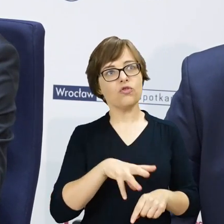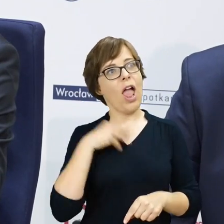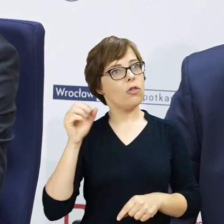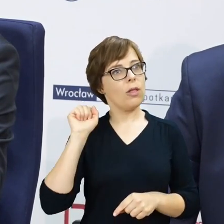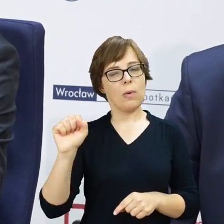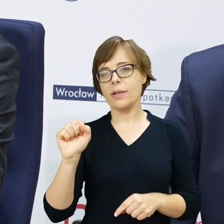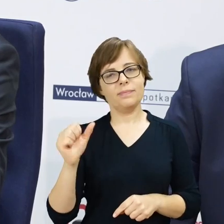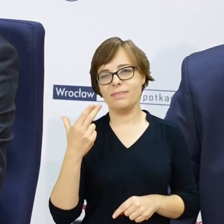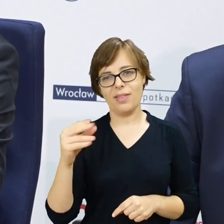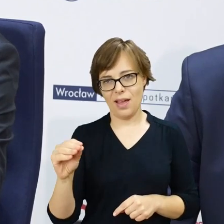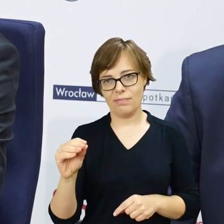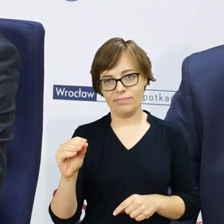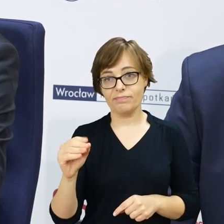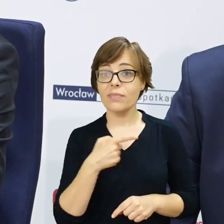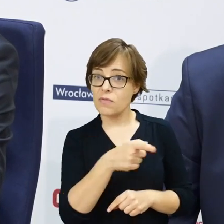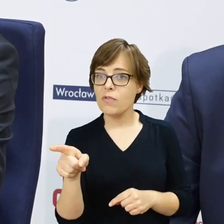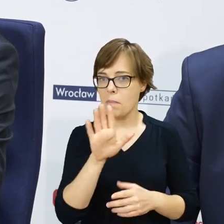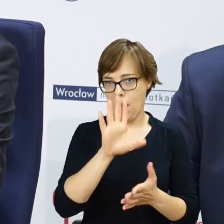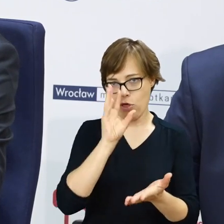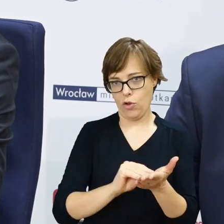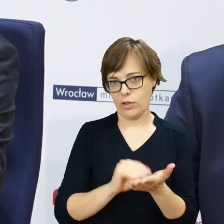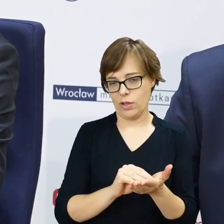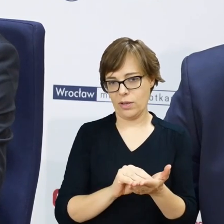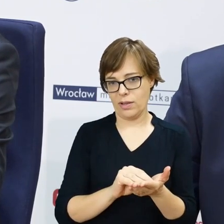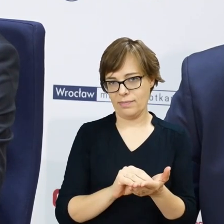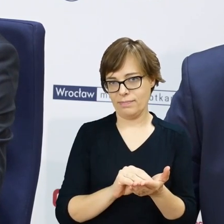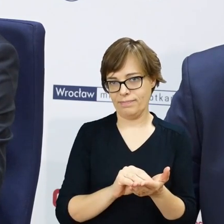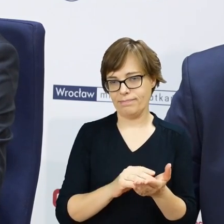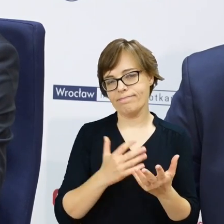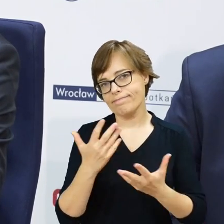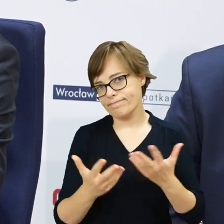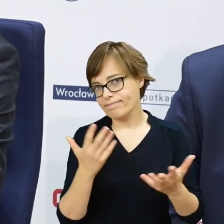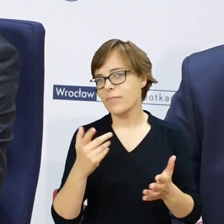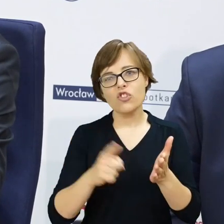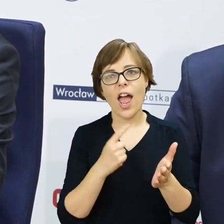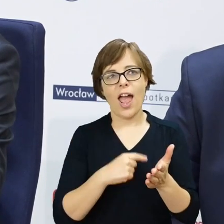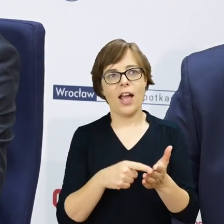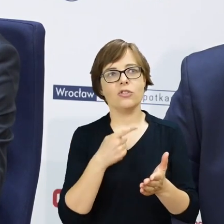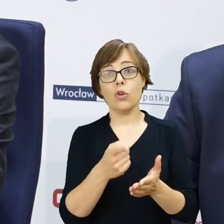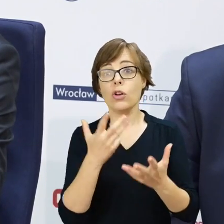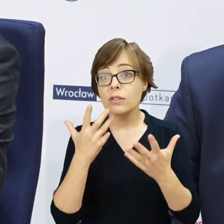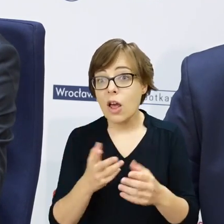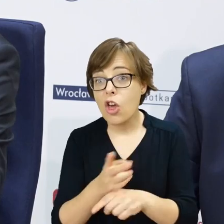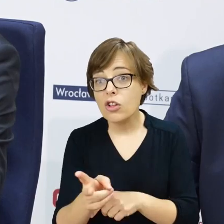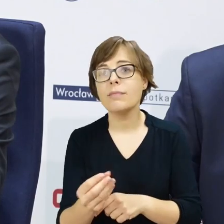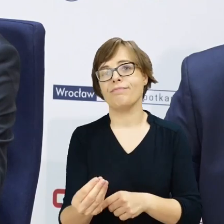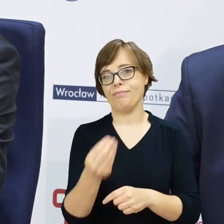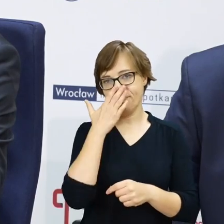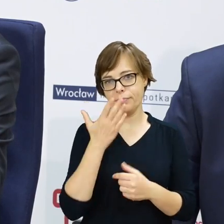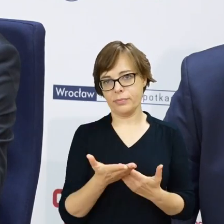ze sobą doświadczenie bardzo często rozczarowujące, jeżeli chodzi o